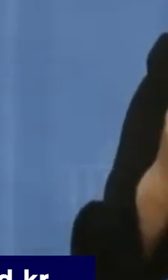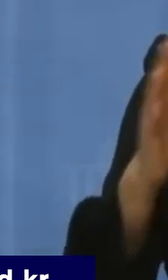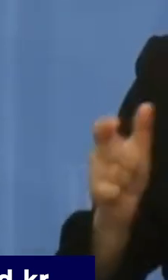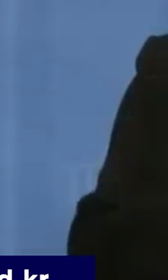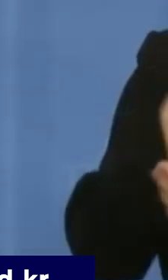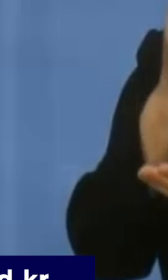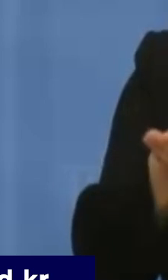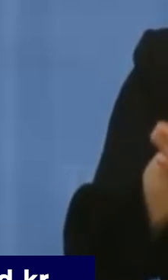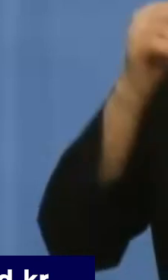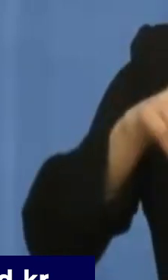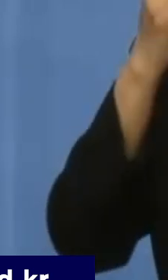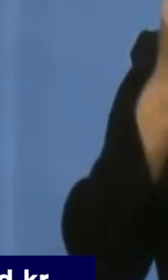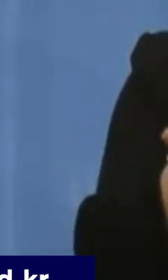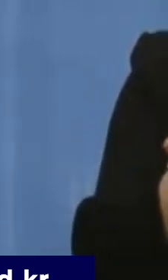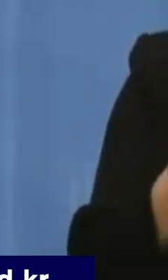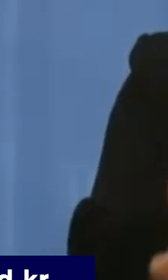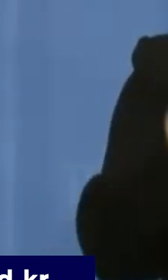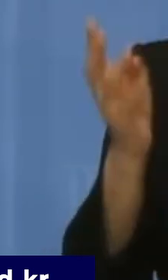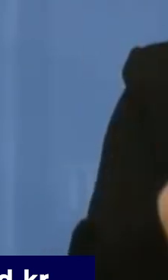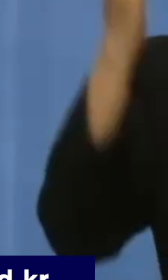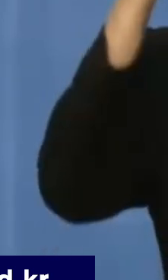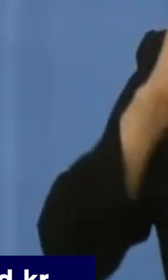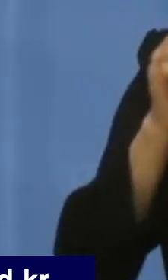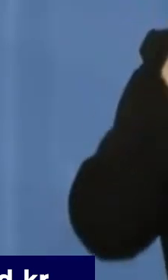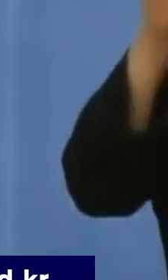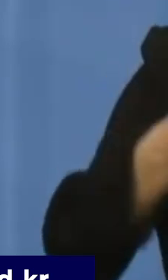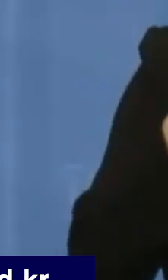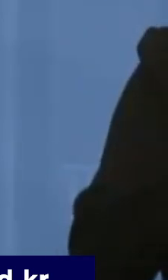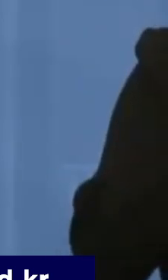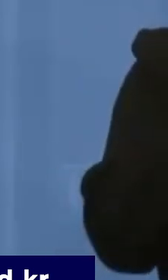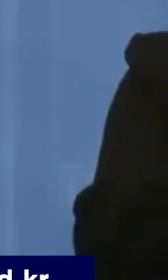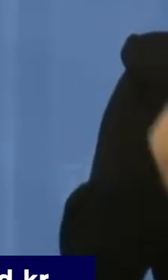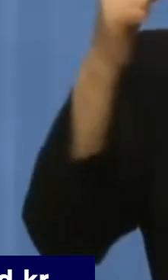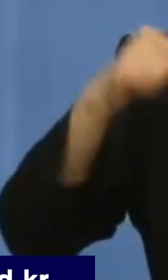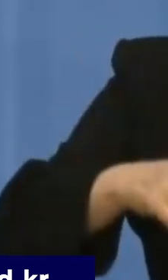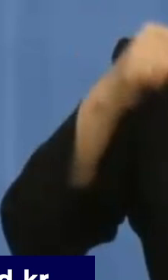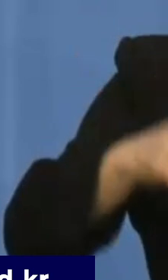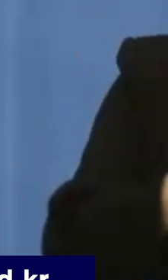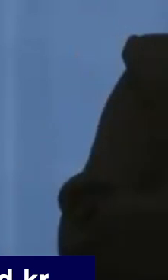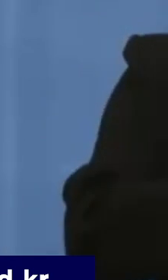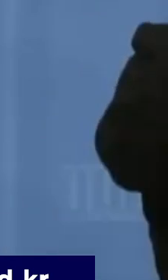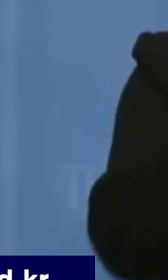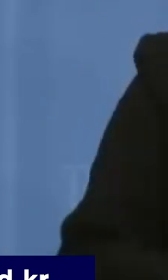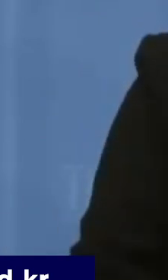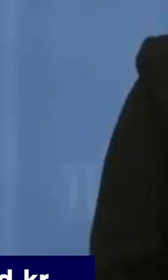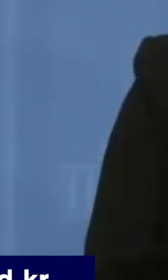논의와 선거제도 개혁을 위한 전원위원회 등 대한민국의 미래를 결정할 중요한 논의가 산적해